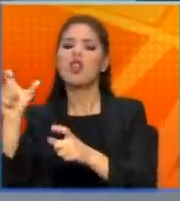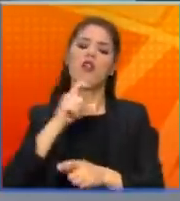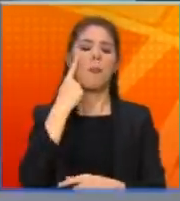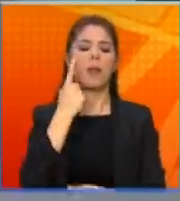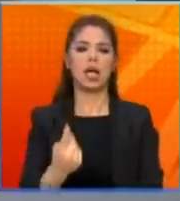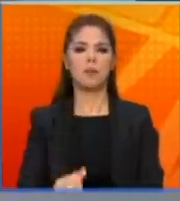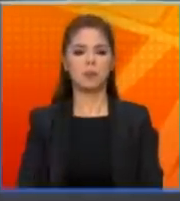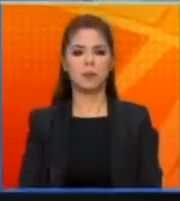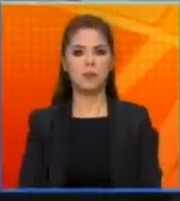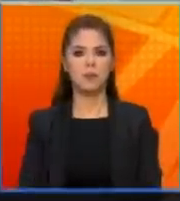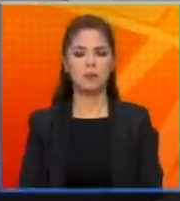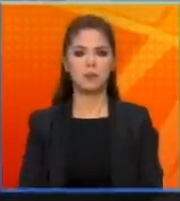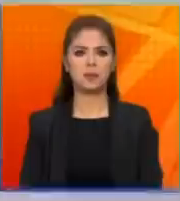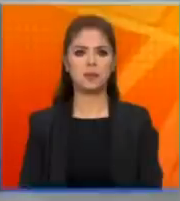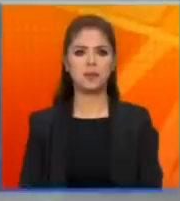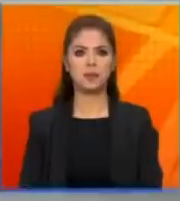yanıtlar.